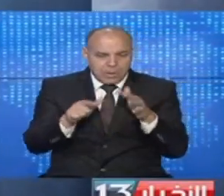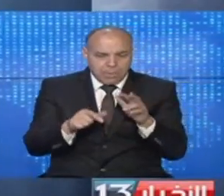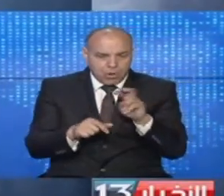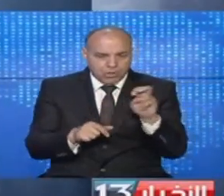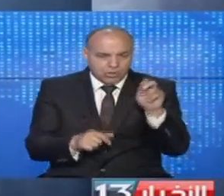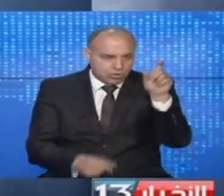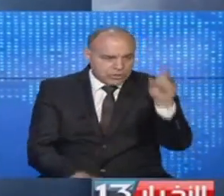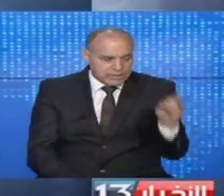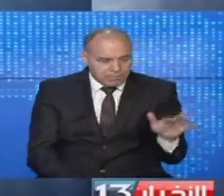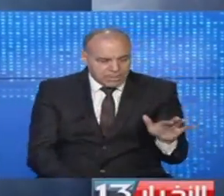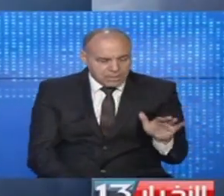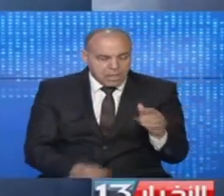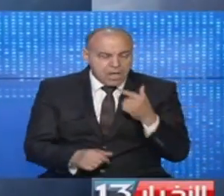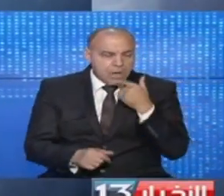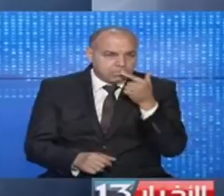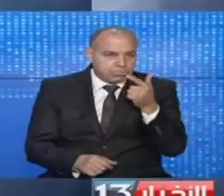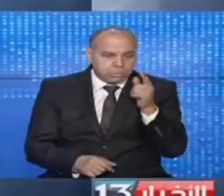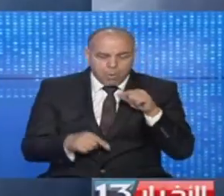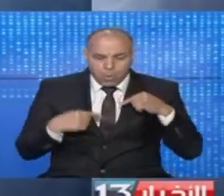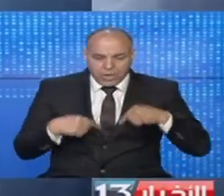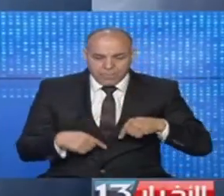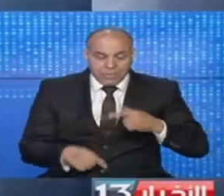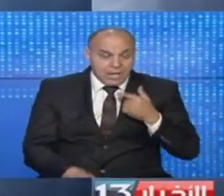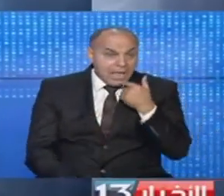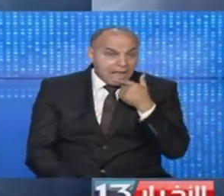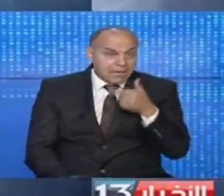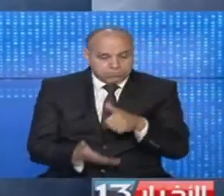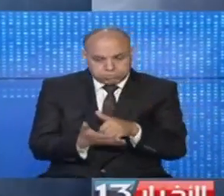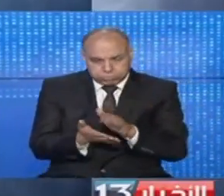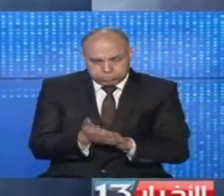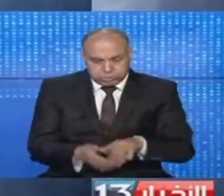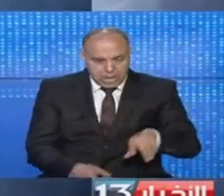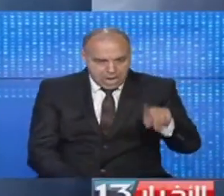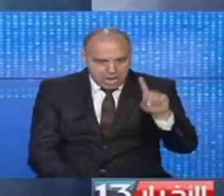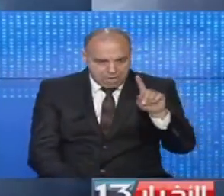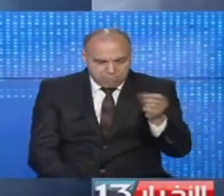12720 وفاة. ووفق المصدر ذاته فقد تم تسجيل